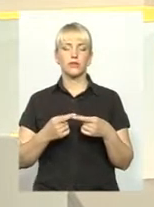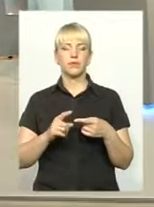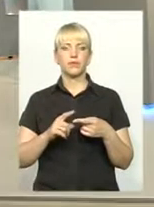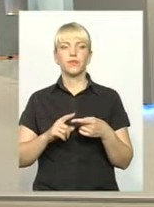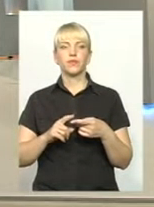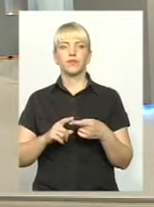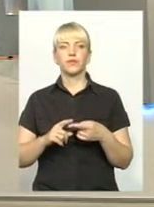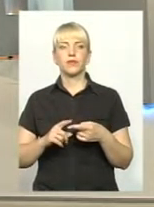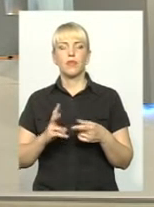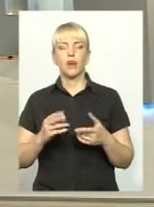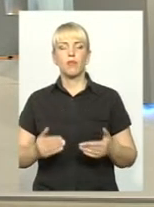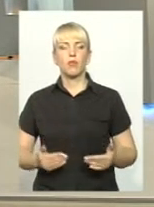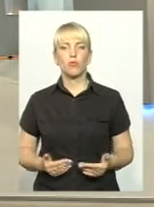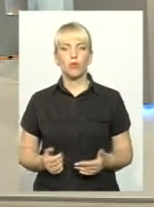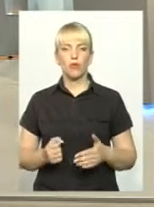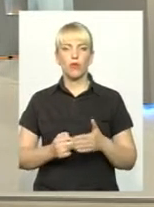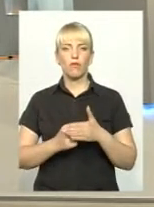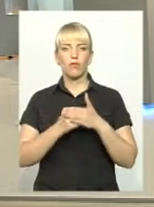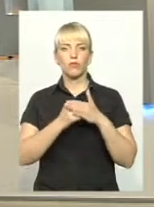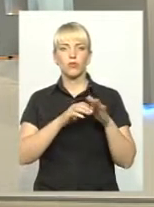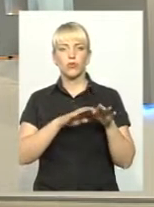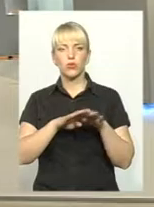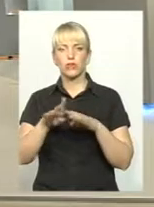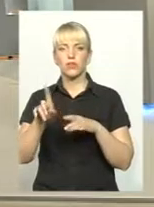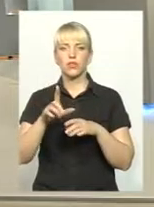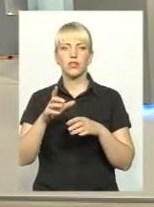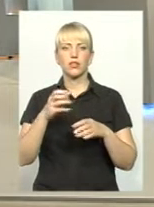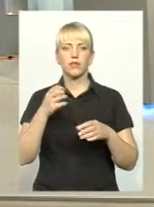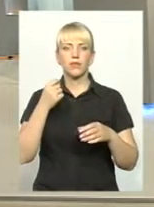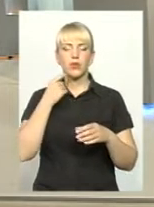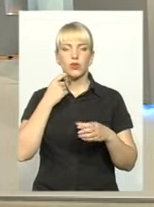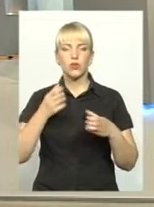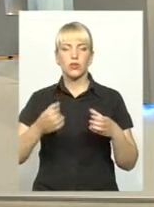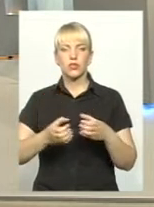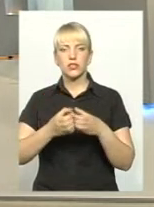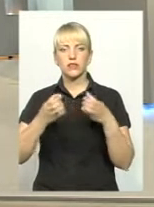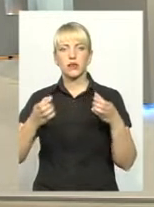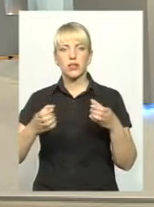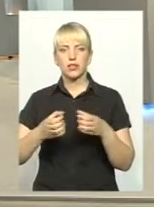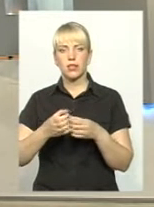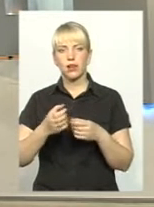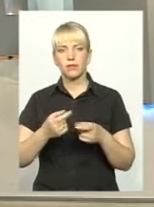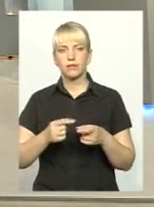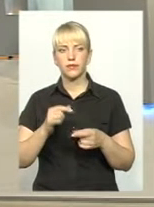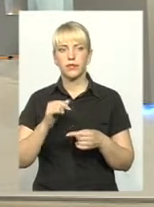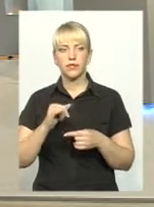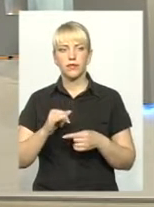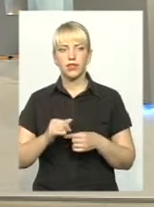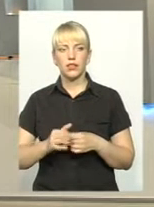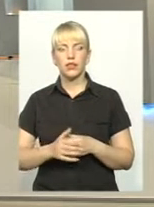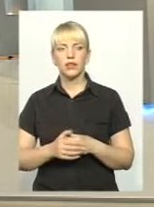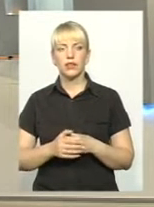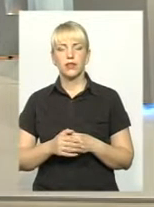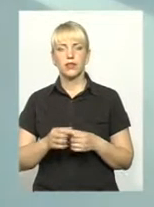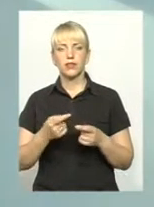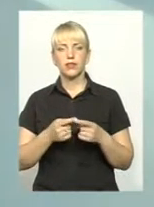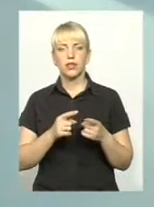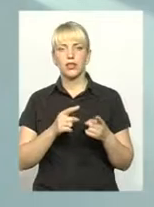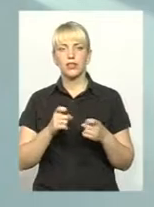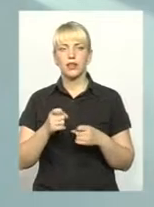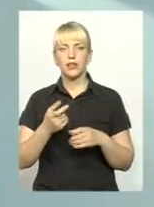рівні, які виникають в ході розпиття досить часто алкогольних напоїв, тягнуть за собою